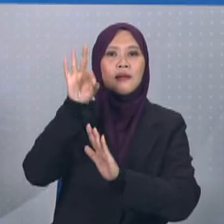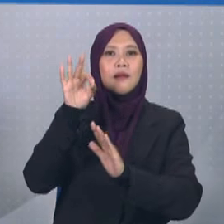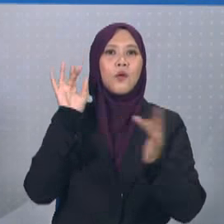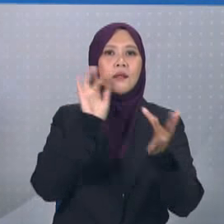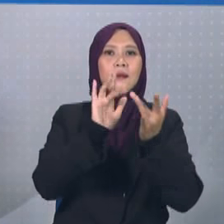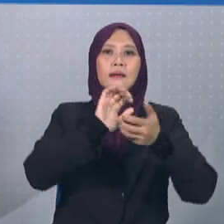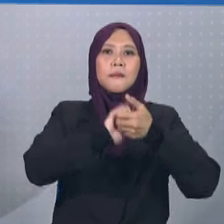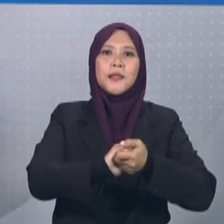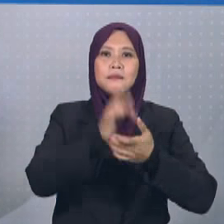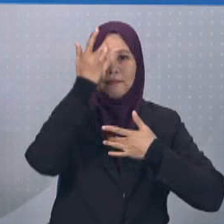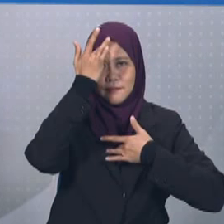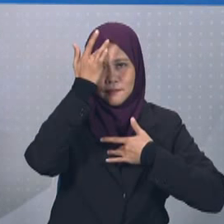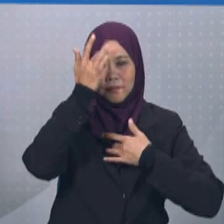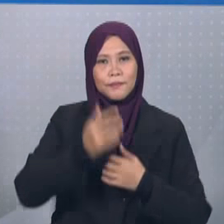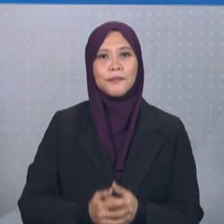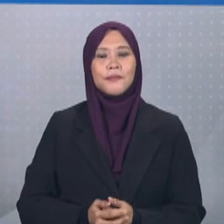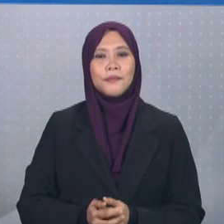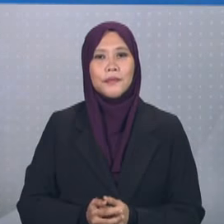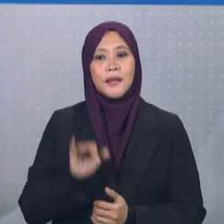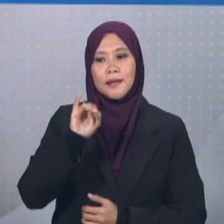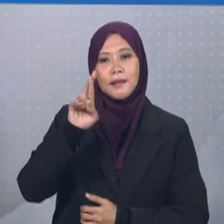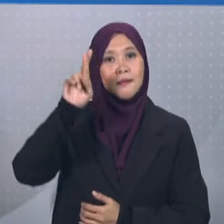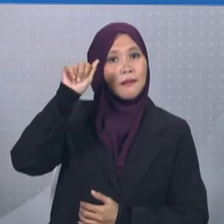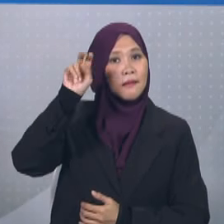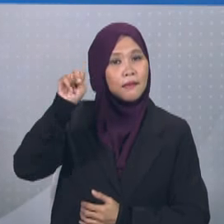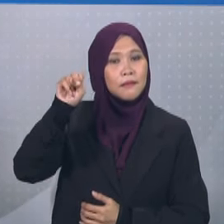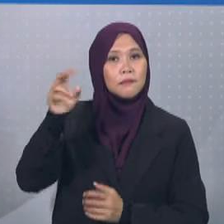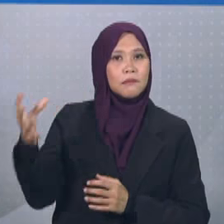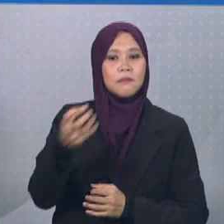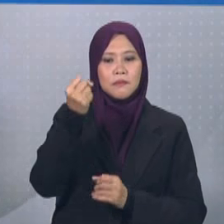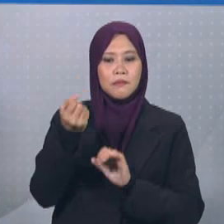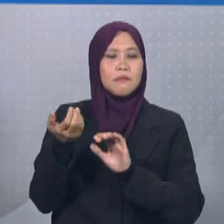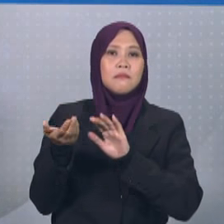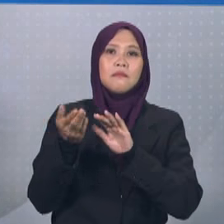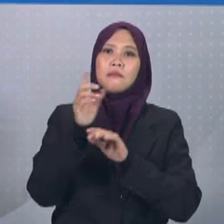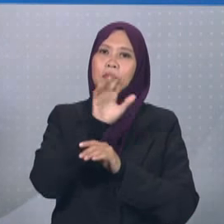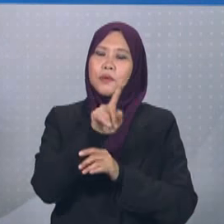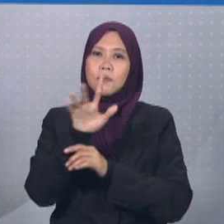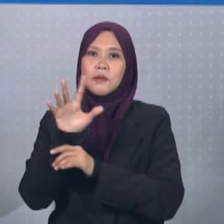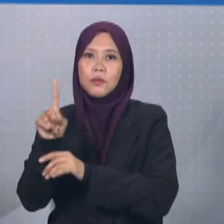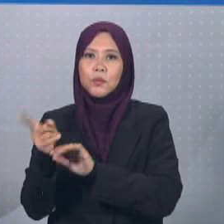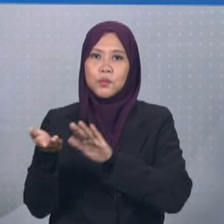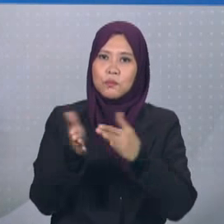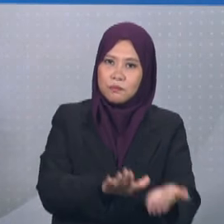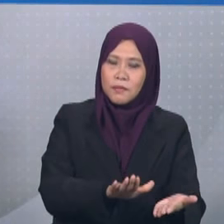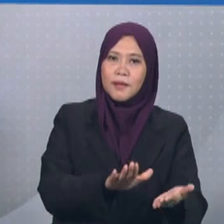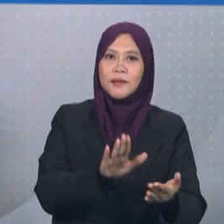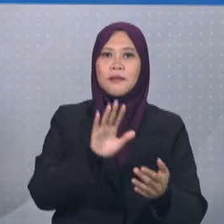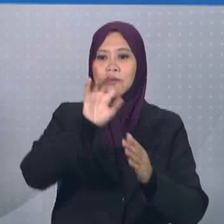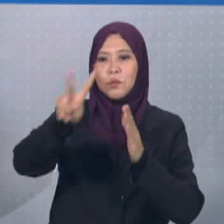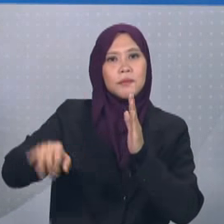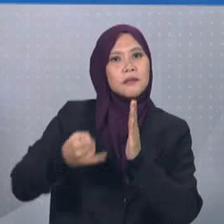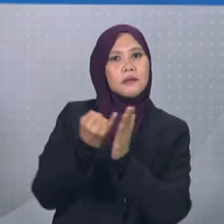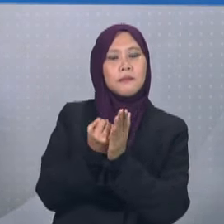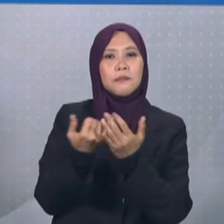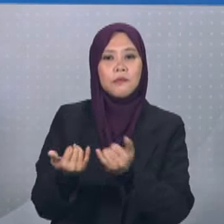kontak rapat pesakit. Di Iran, COVID-19 meragut 151 nyawa dalam tempoh 24 jam, menjadikan jumlah